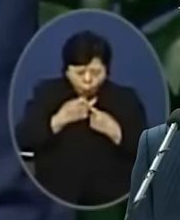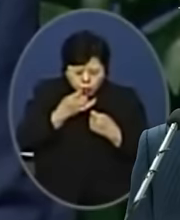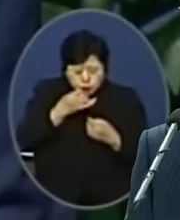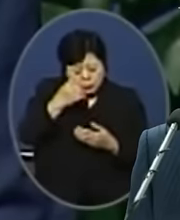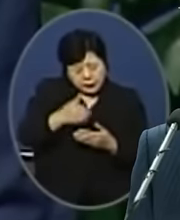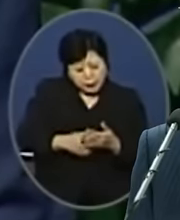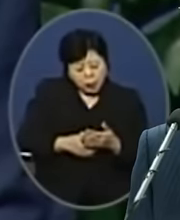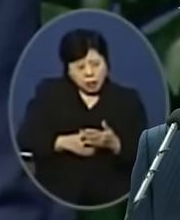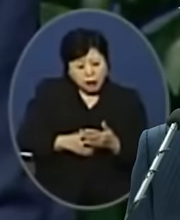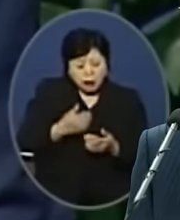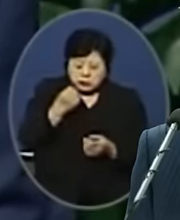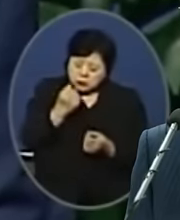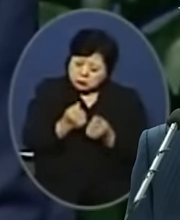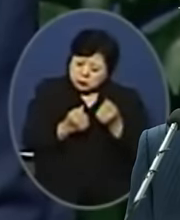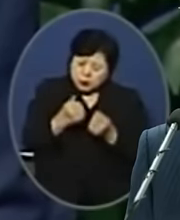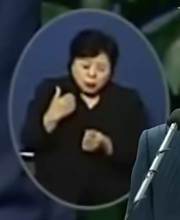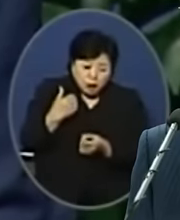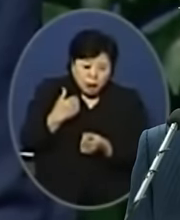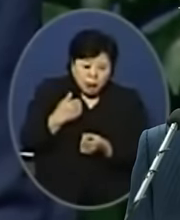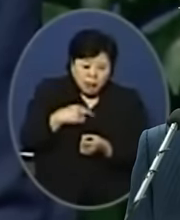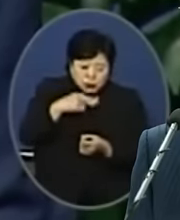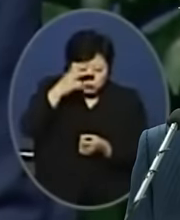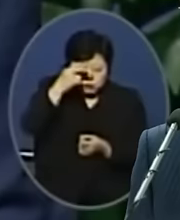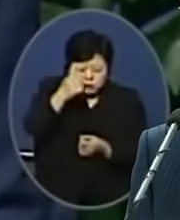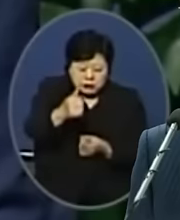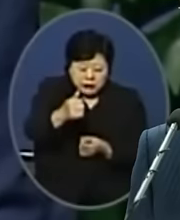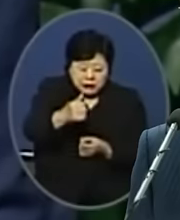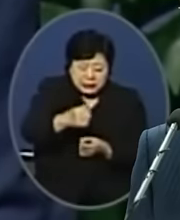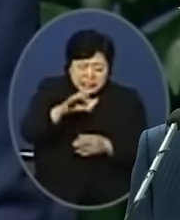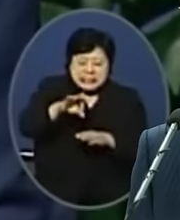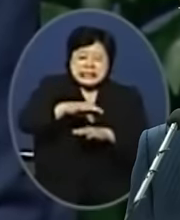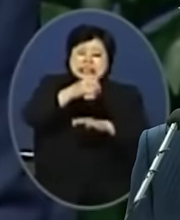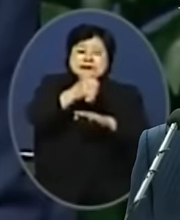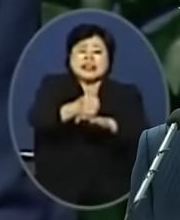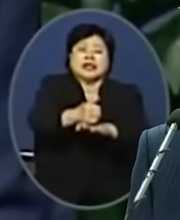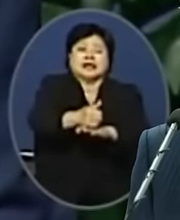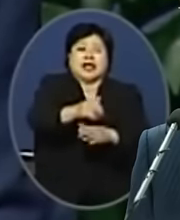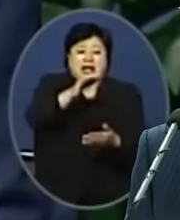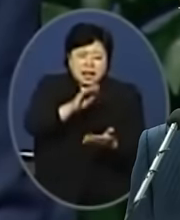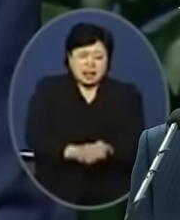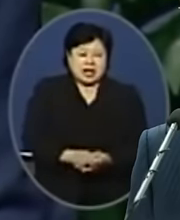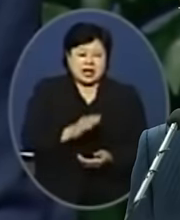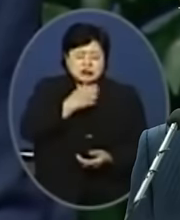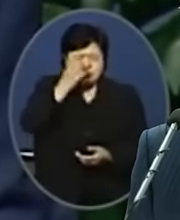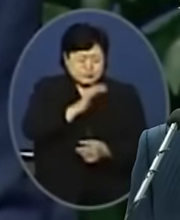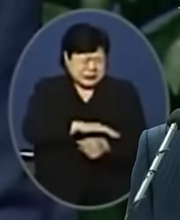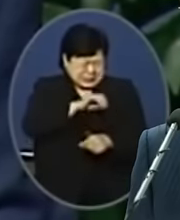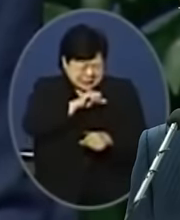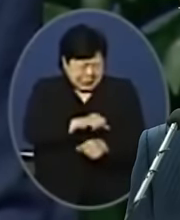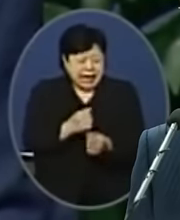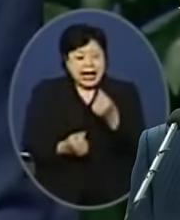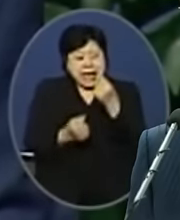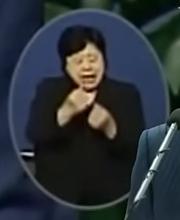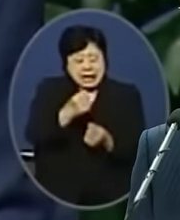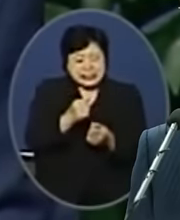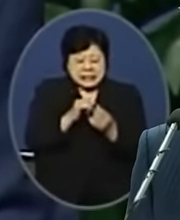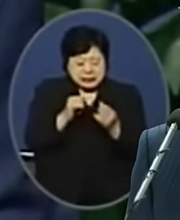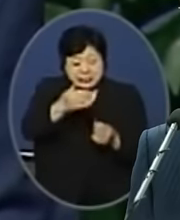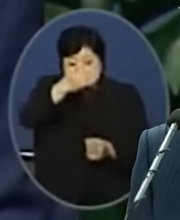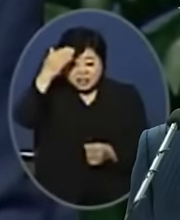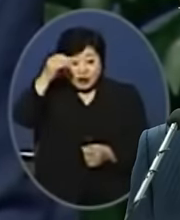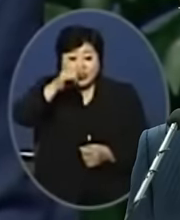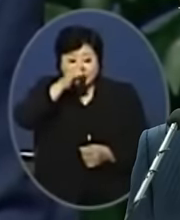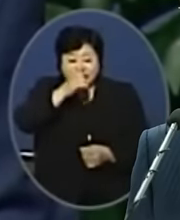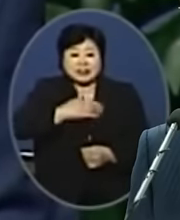돼요. 그러나 술장관이 그때 임금님 앞에, 임금님 아주 해석자라는 히브리